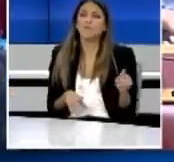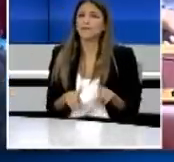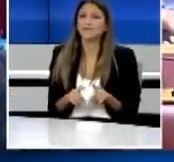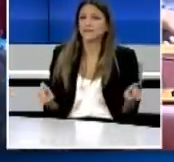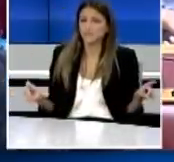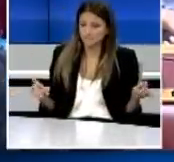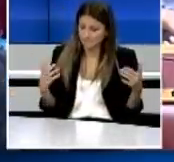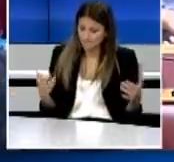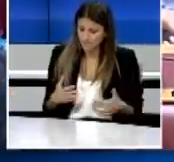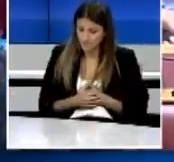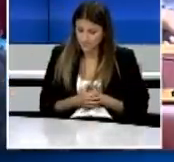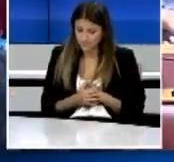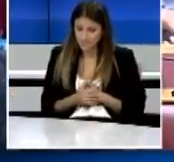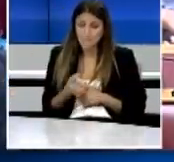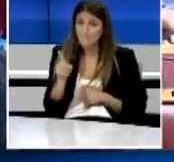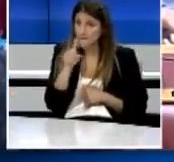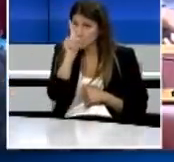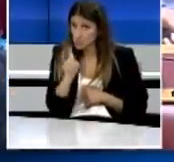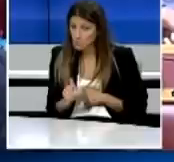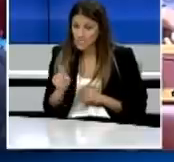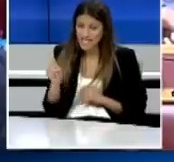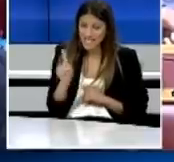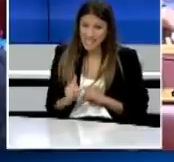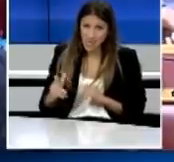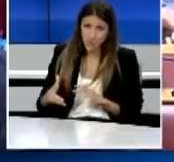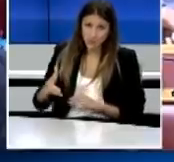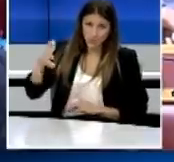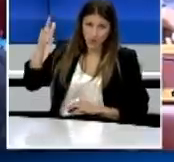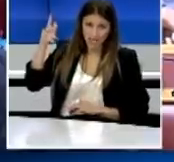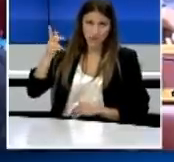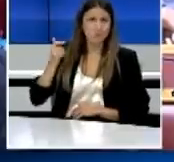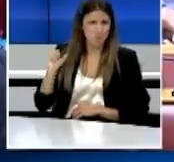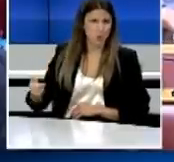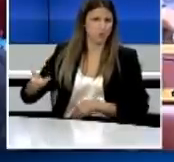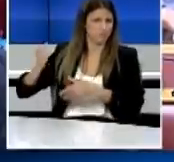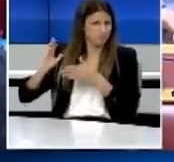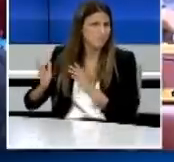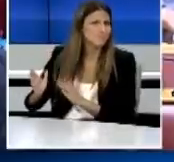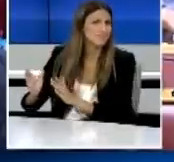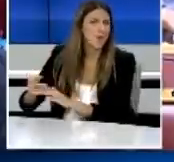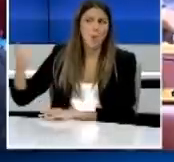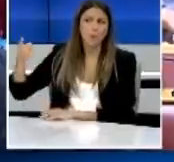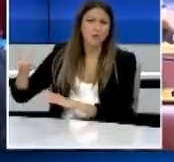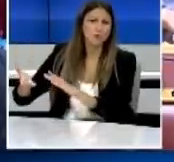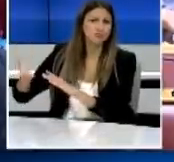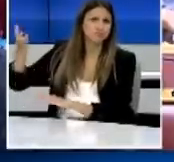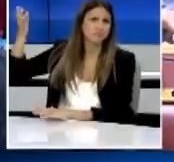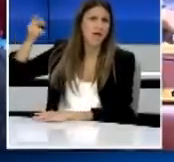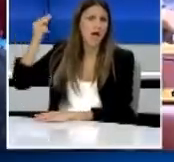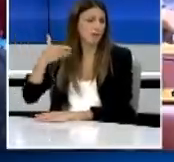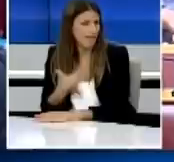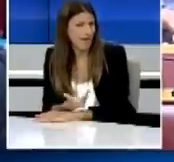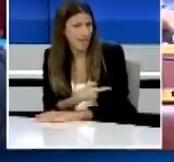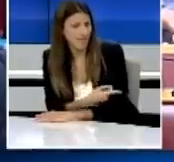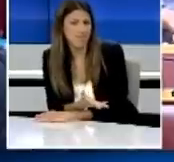είναι ότι ίσως ο κύριος Μητσοτάκης σε λίγο να μην σας έχει και τόσο ανάγκη, διότι σας διεμβολίζει ήδη